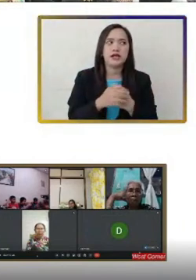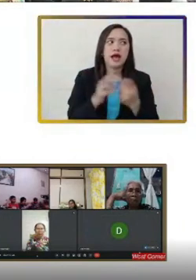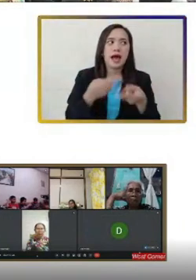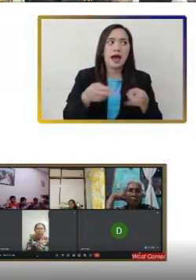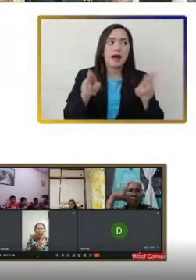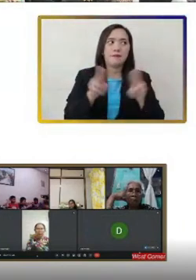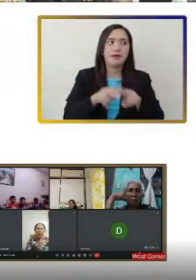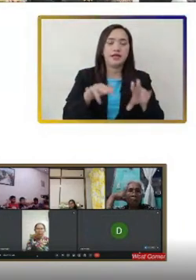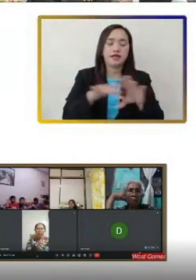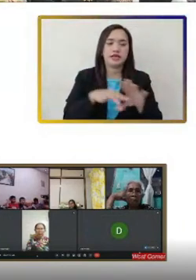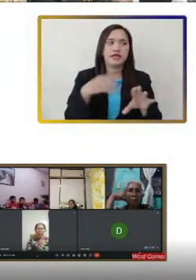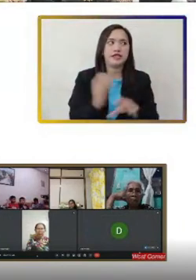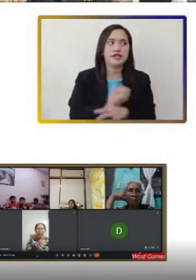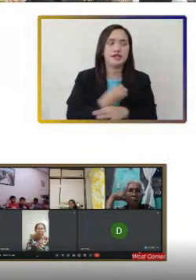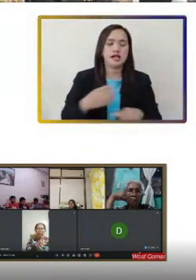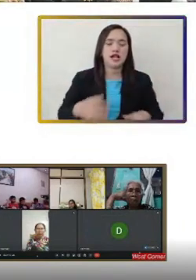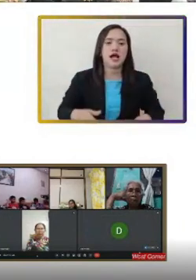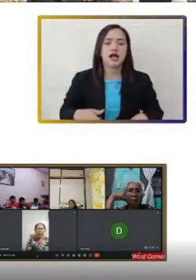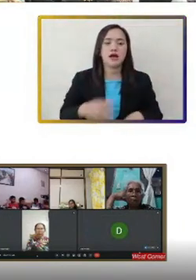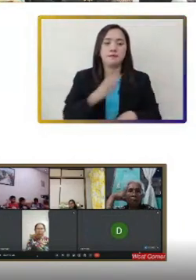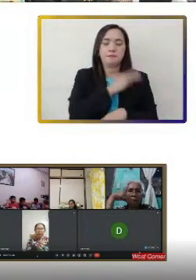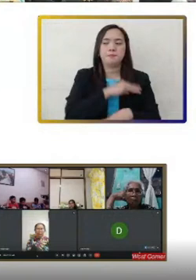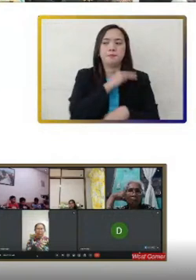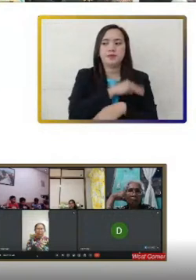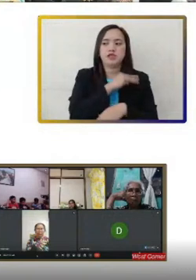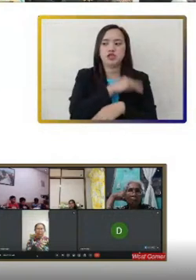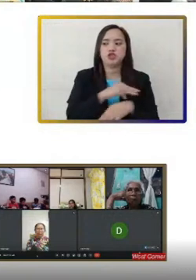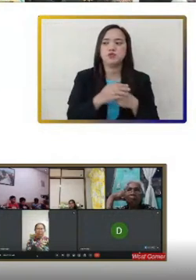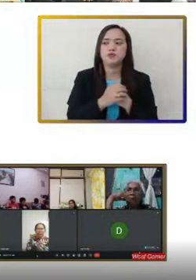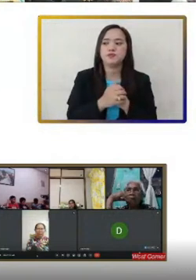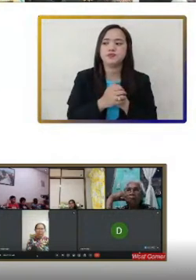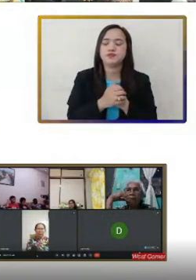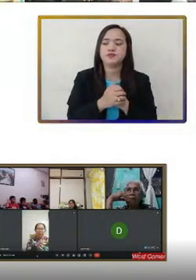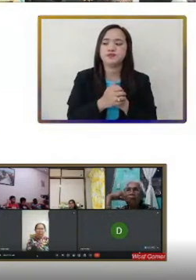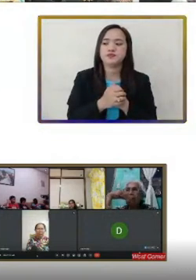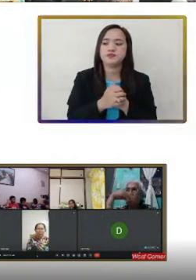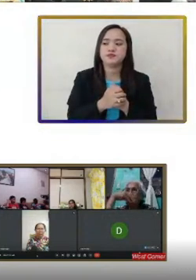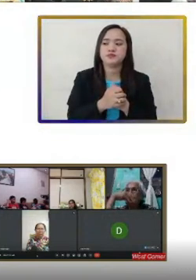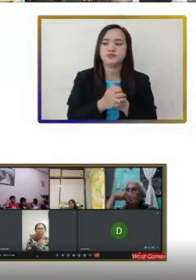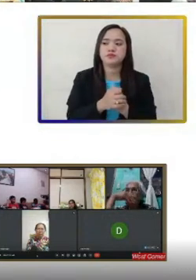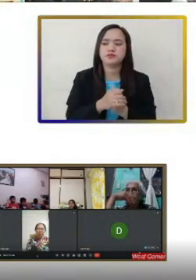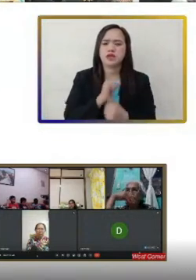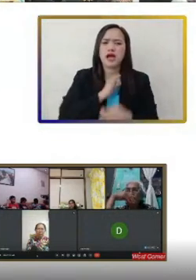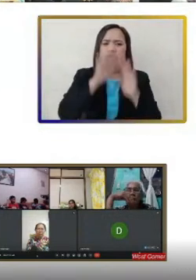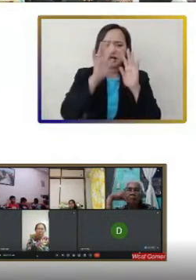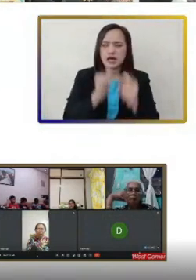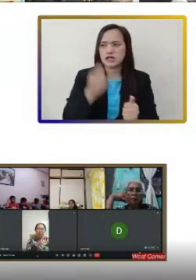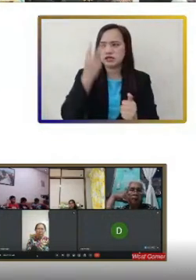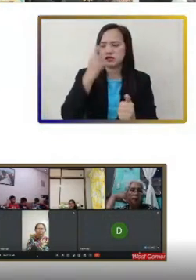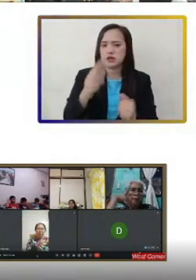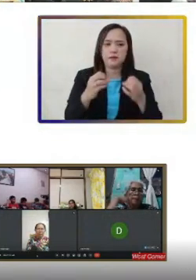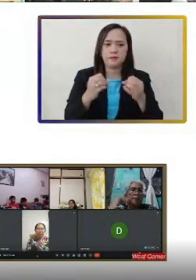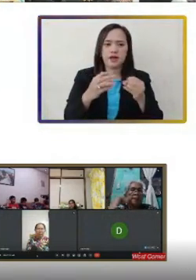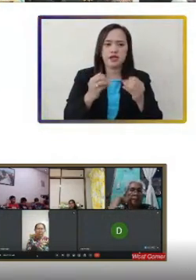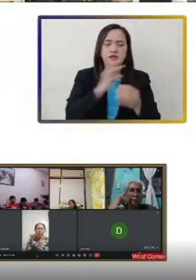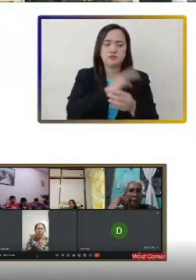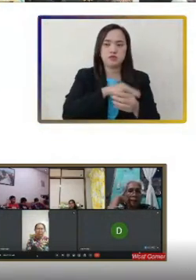doon sa paramihan ng mission. No? Nakita ko na po yung mga mission sa labas. No? Sabi ko,